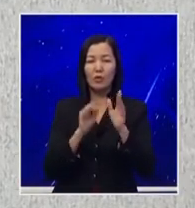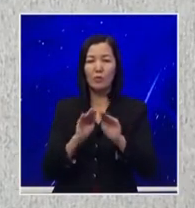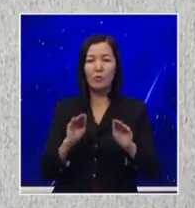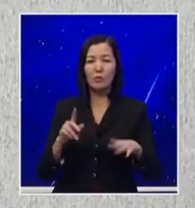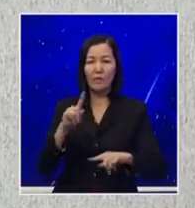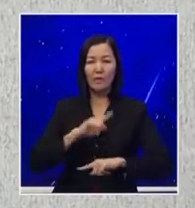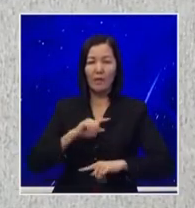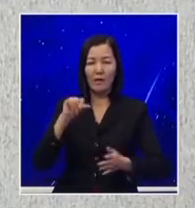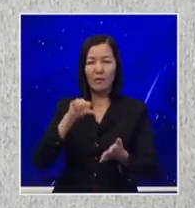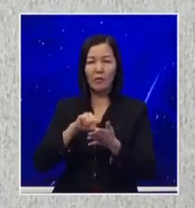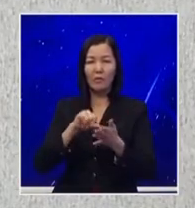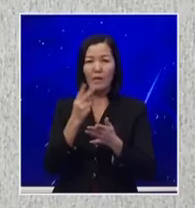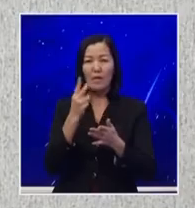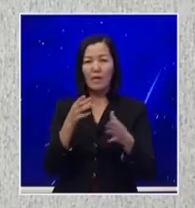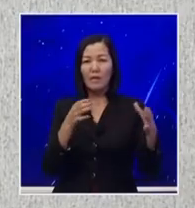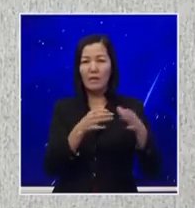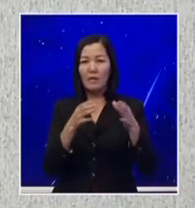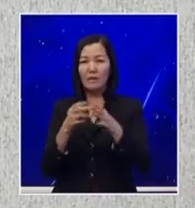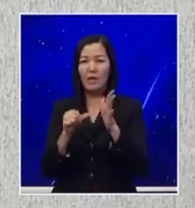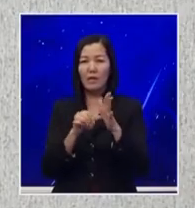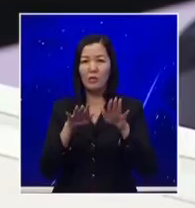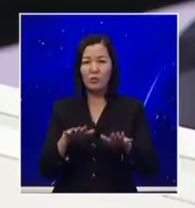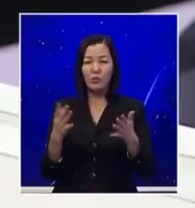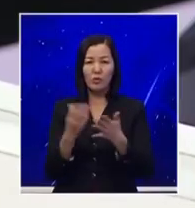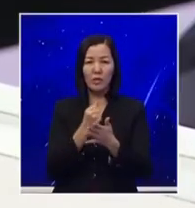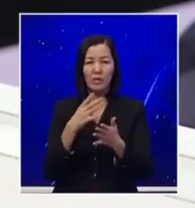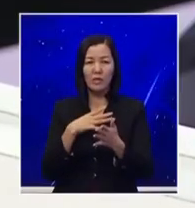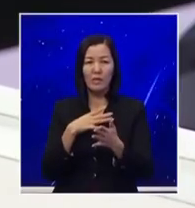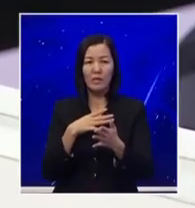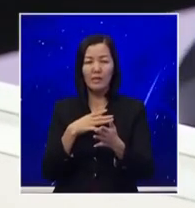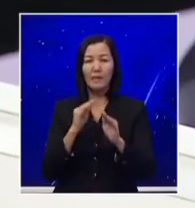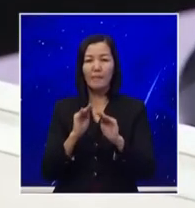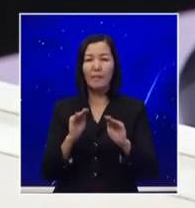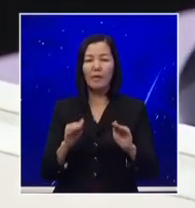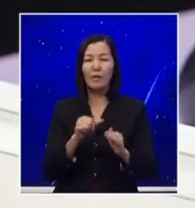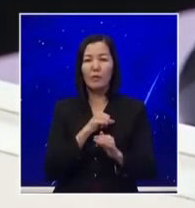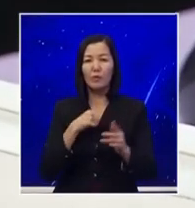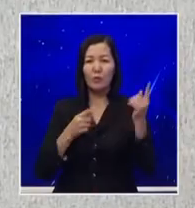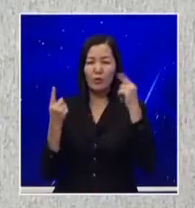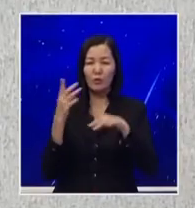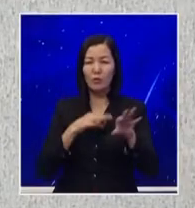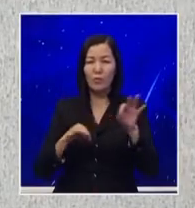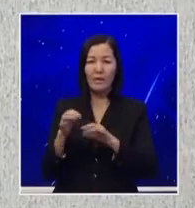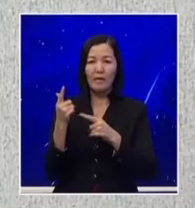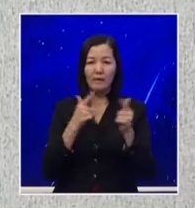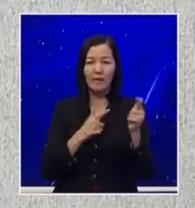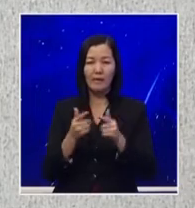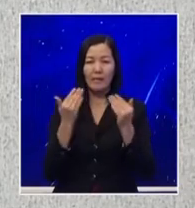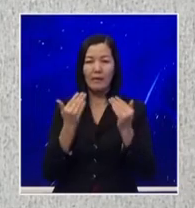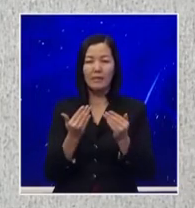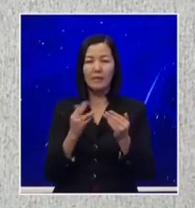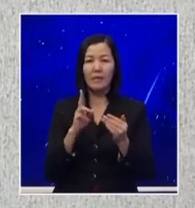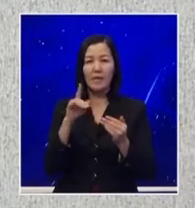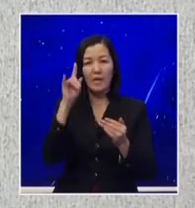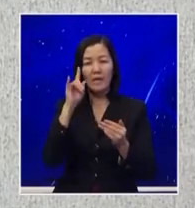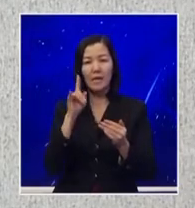финалына өтіп, 2 категория бойынша 6-шы орын иеленген болатын. Сонымен қатар балалар өздерінің жобаларын жасап, Каз Роботикс